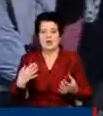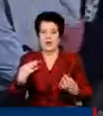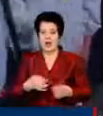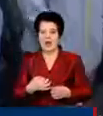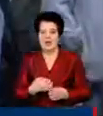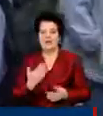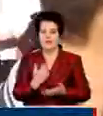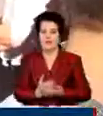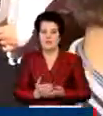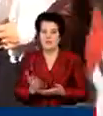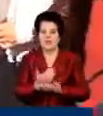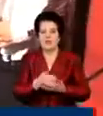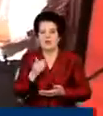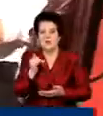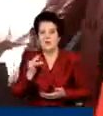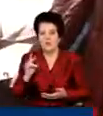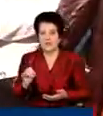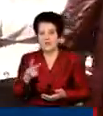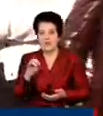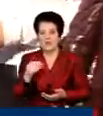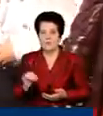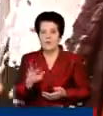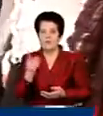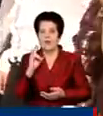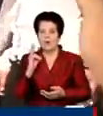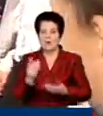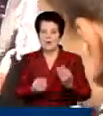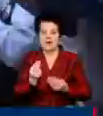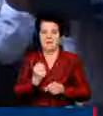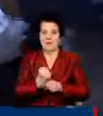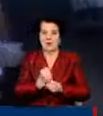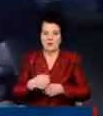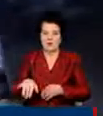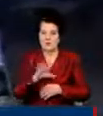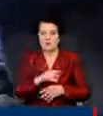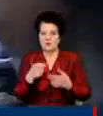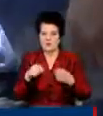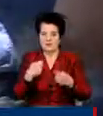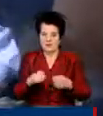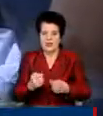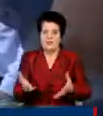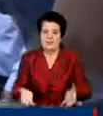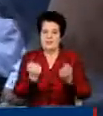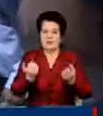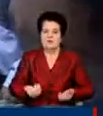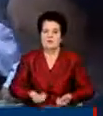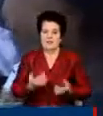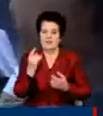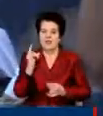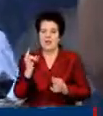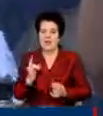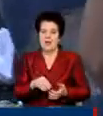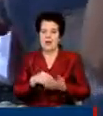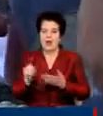de artizanat și fructe sau legume, toate aduse de copii. S-au despărțit ușor de lucrurile lor știind că astfel salvează o viață de copil.